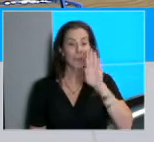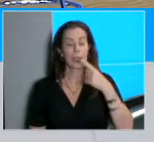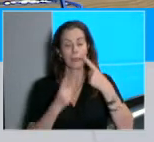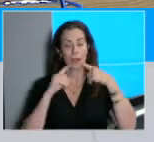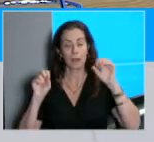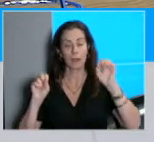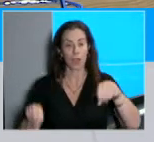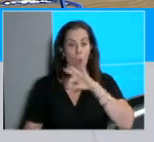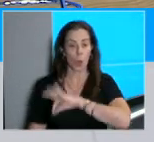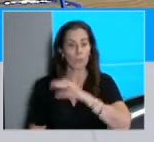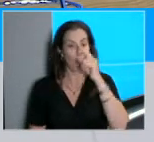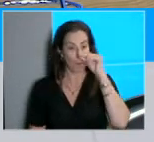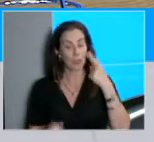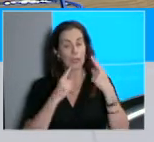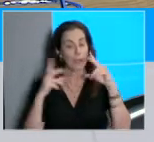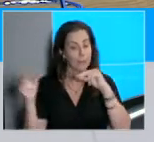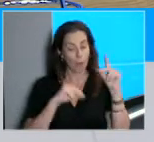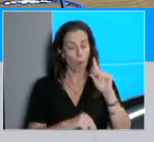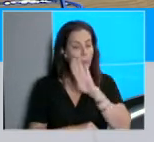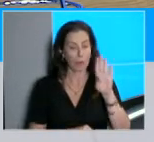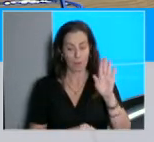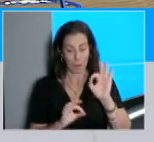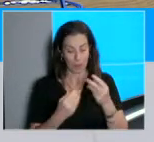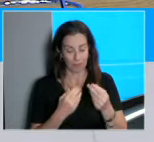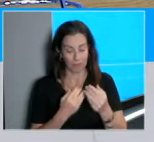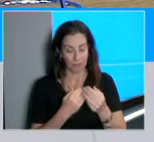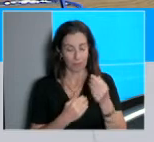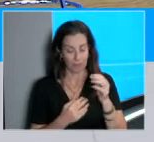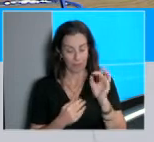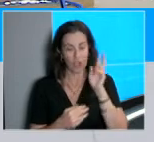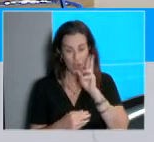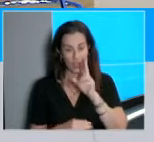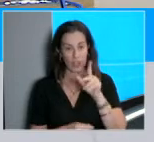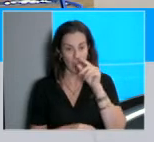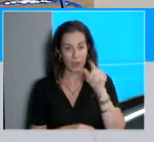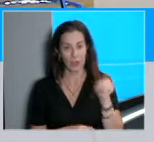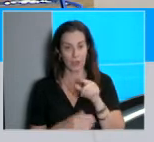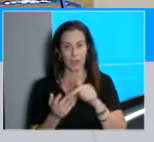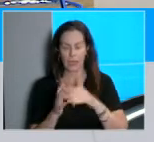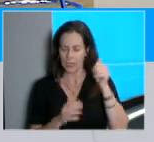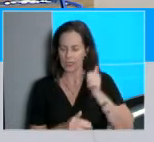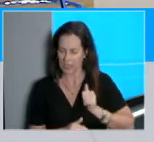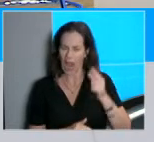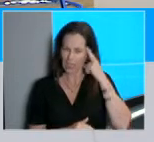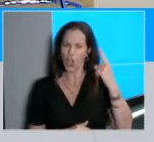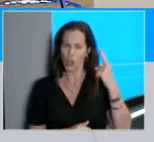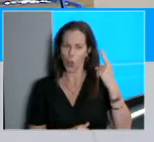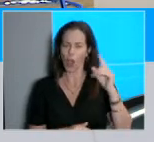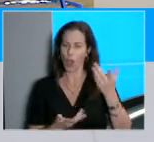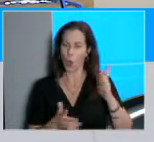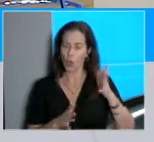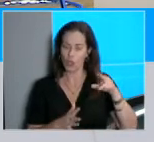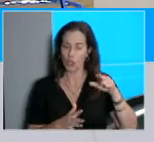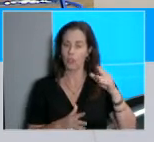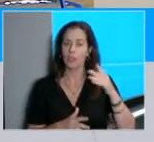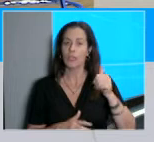לבין פוטין ביום שישי, ממש עם כניסת השבת, כנראה כי צהל ידע בסך הכל על האפשרות שיהיה